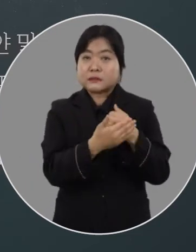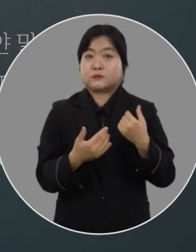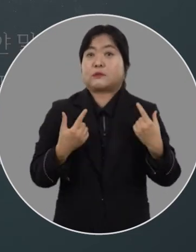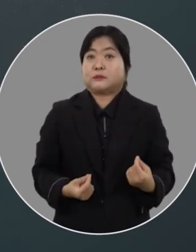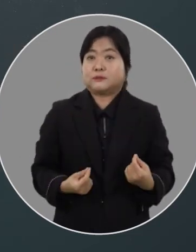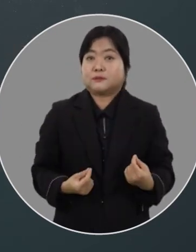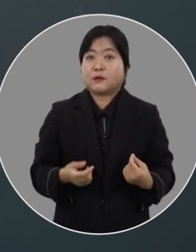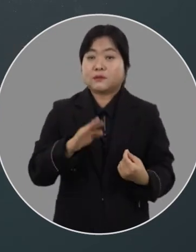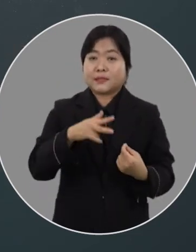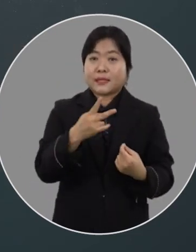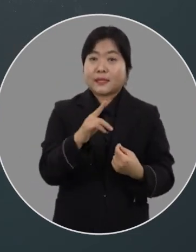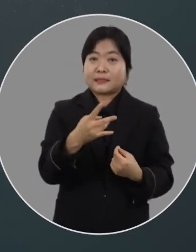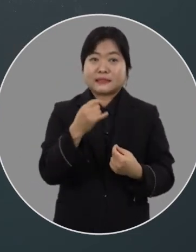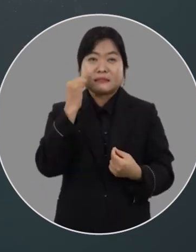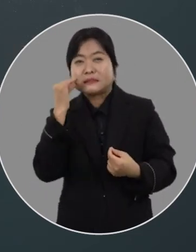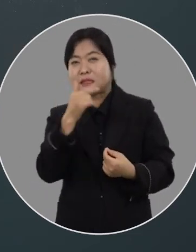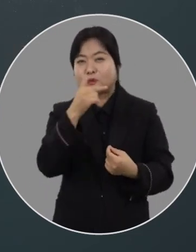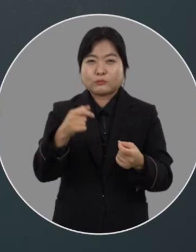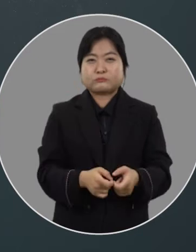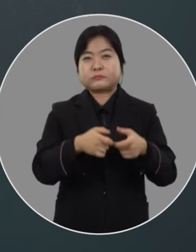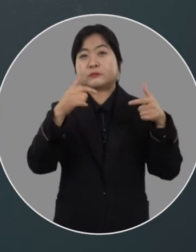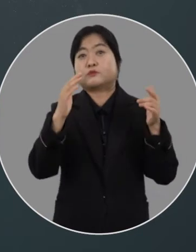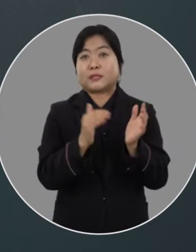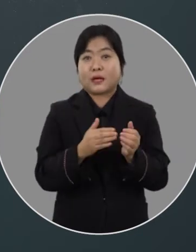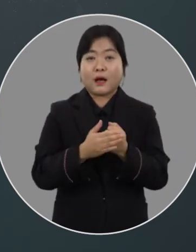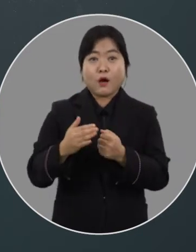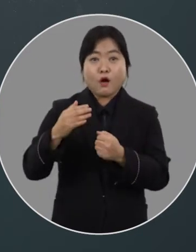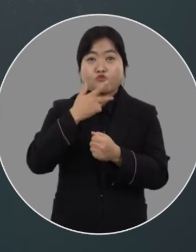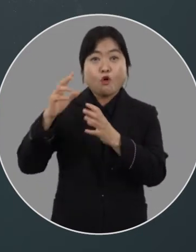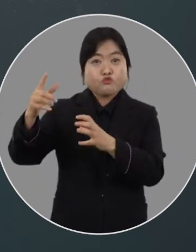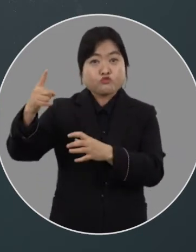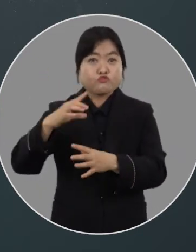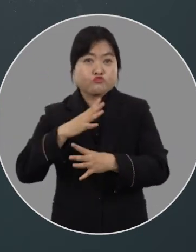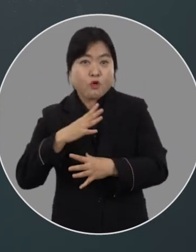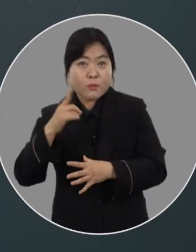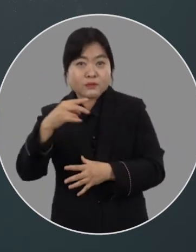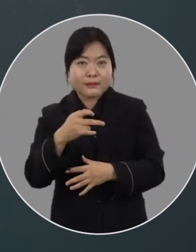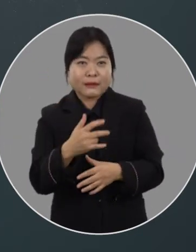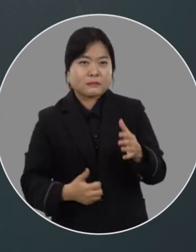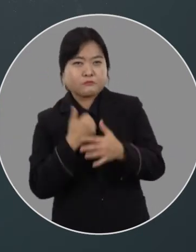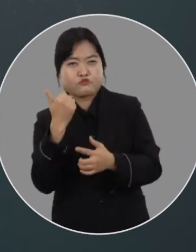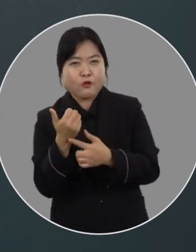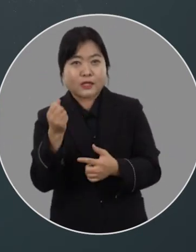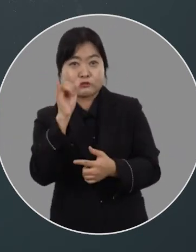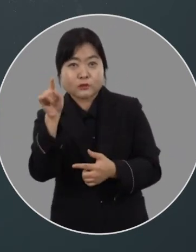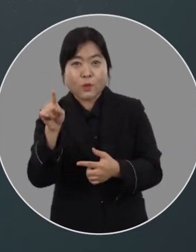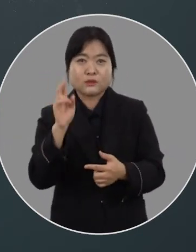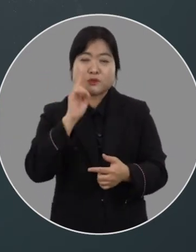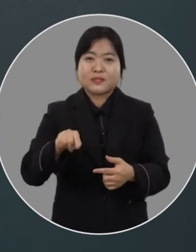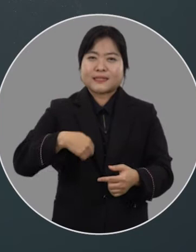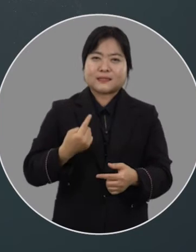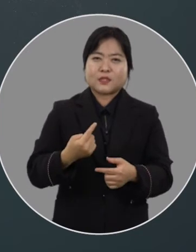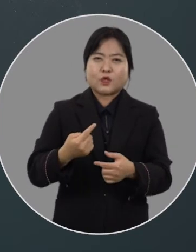존재였는데 잔다르크의 인기가 너무 좋아지게 되자 영국군은 두려우면서도 잔다르크에 대한 분노를 가지고 있었고